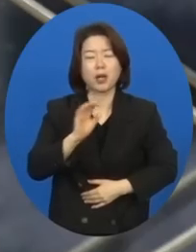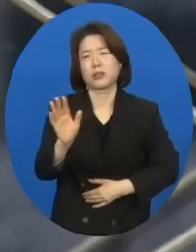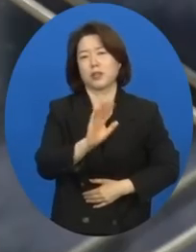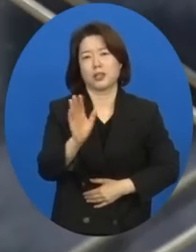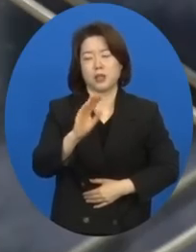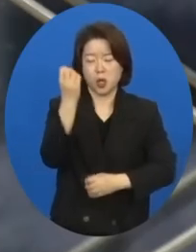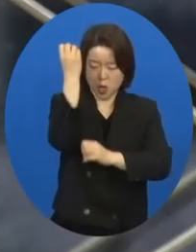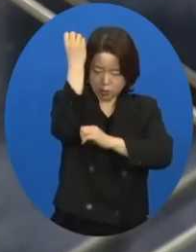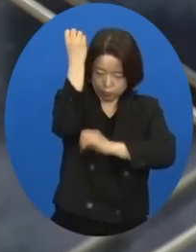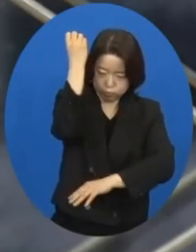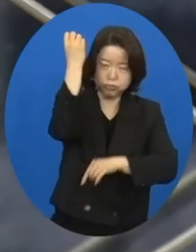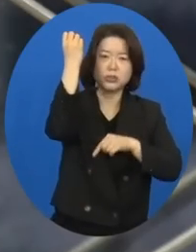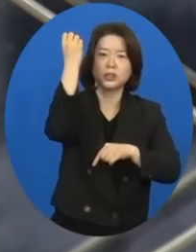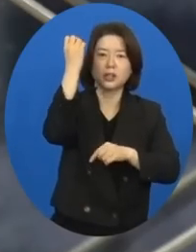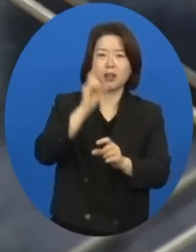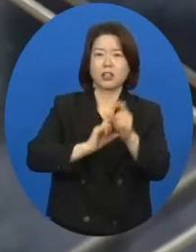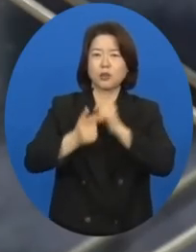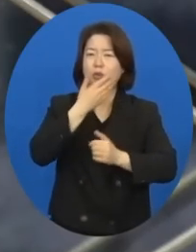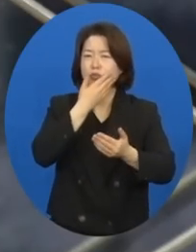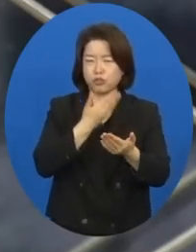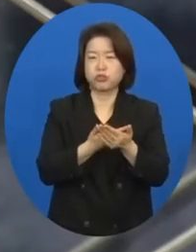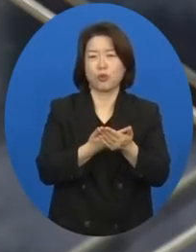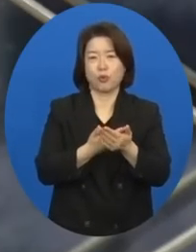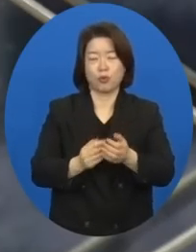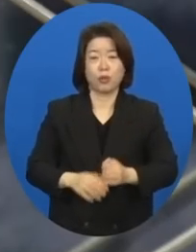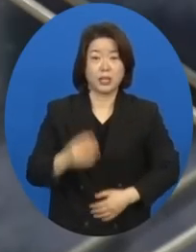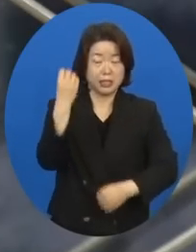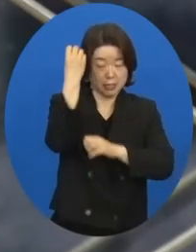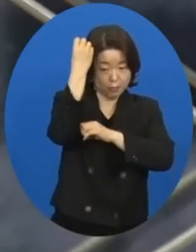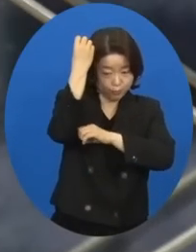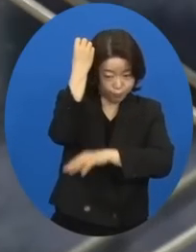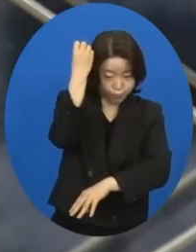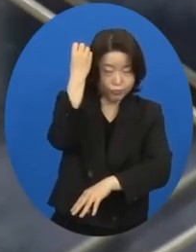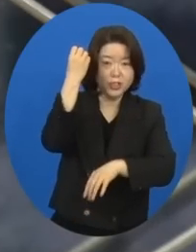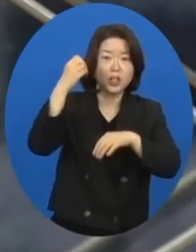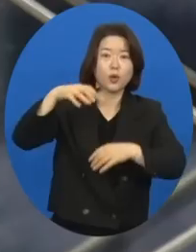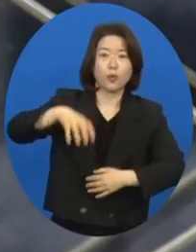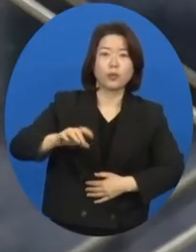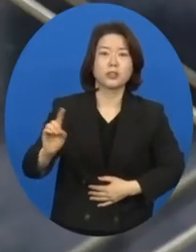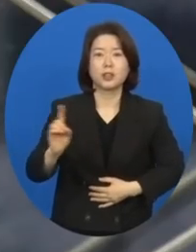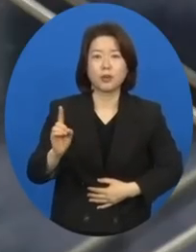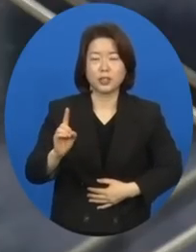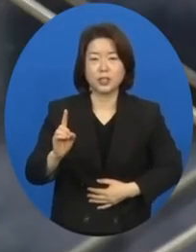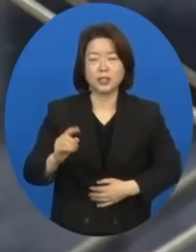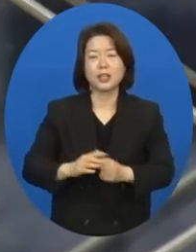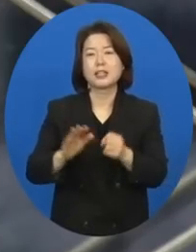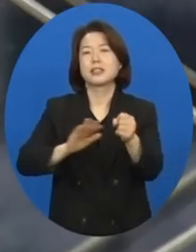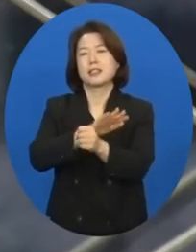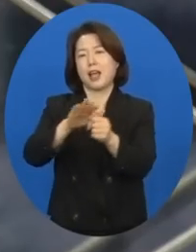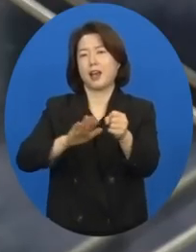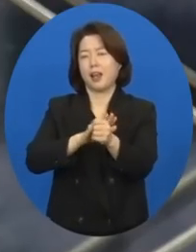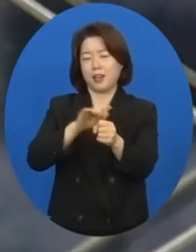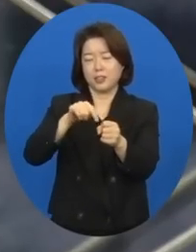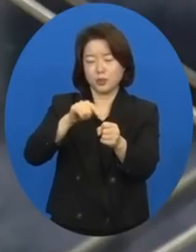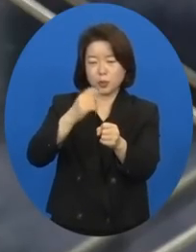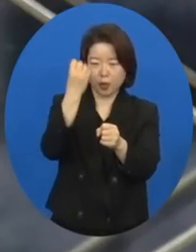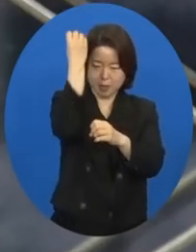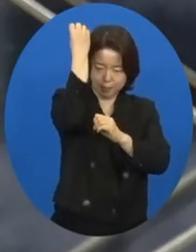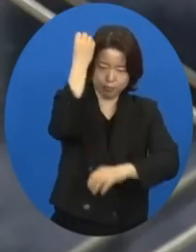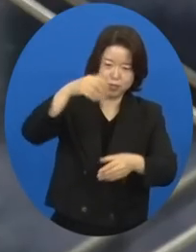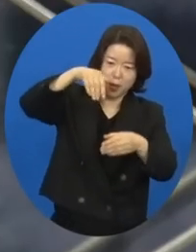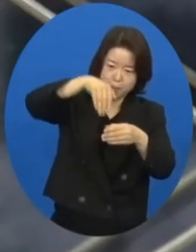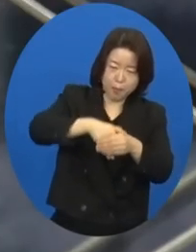뿌리가 훨씬 더 중요하다는 겁니다. 그런데 그 뿌리를 내려야 할 곳이 바로 사랑이라는 것이에요. 그러니까 이